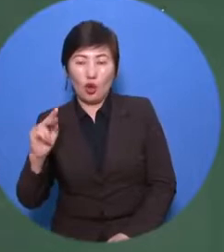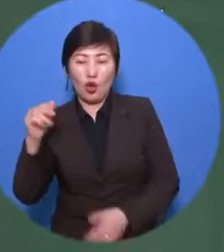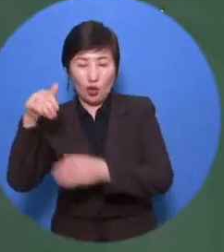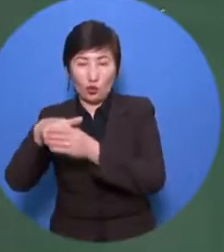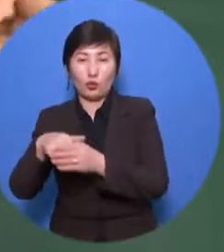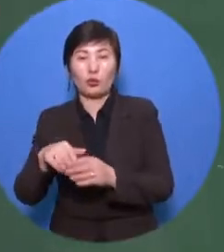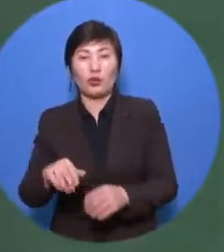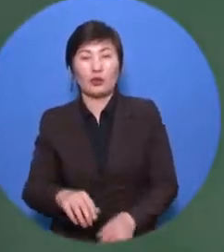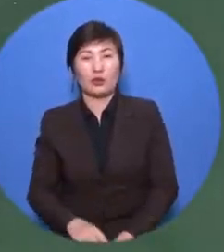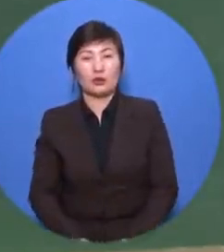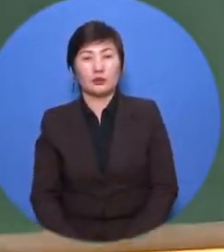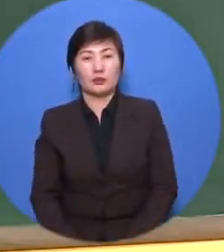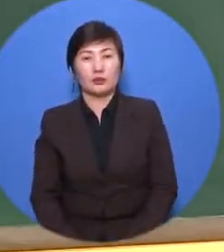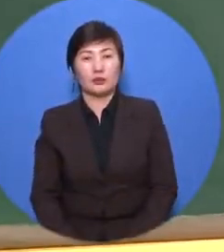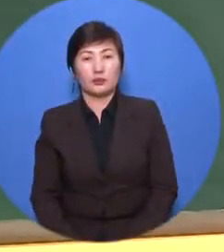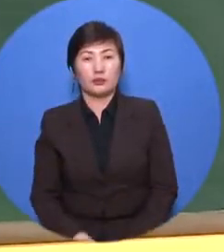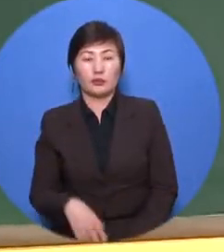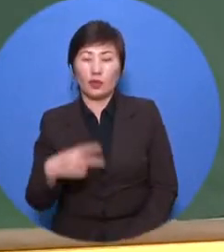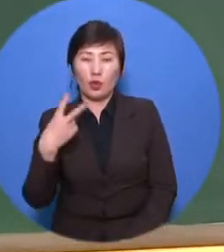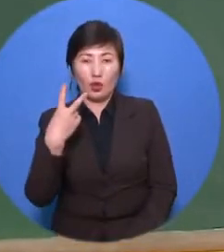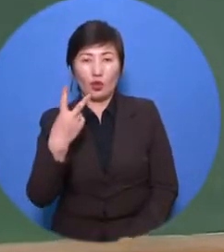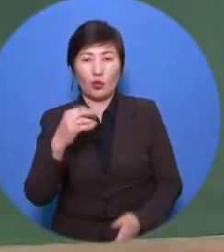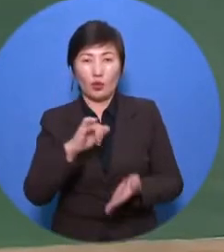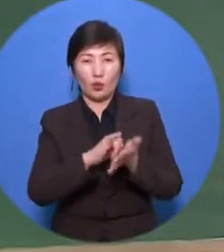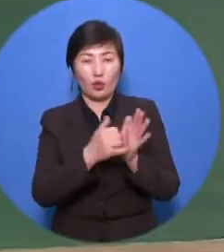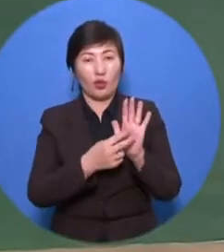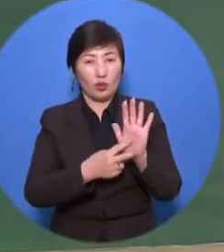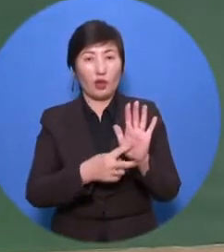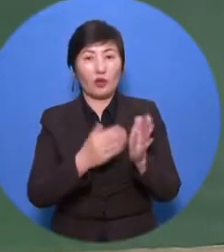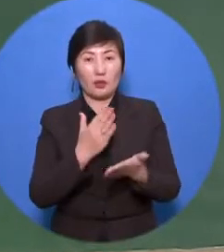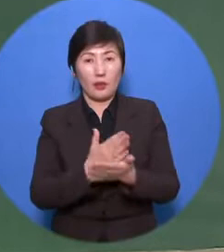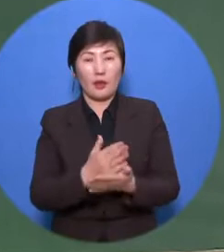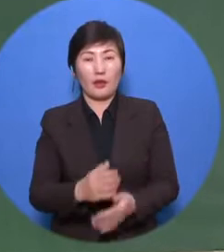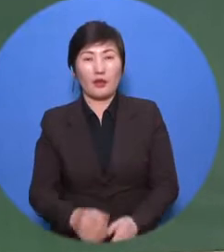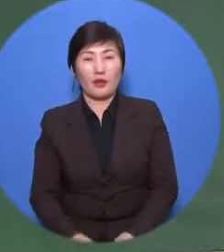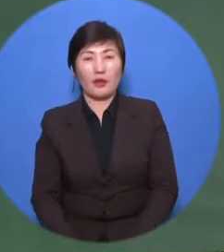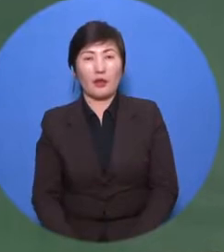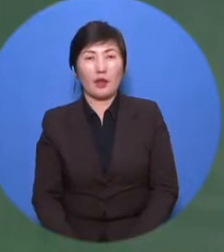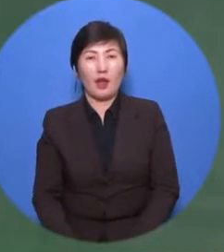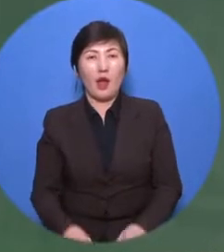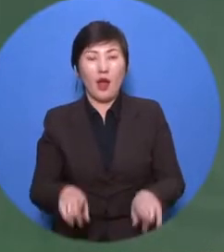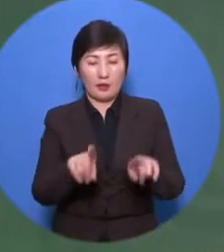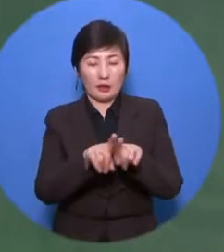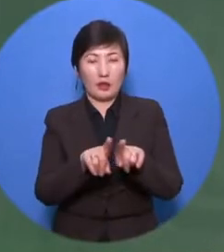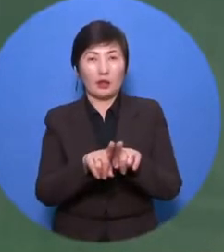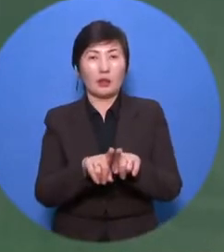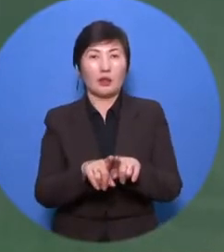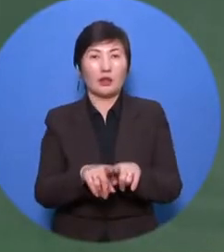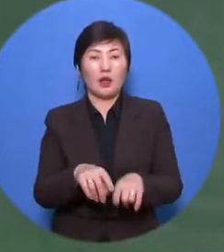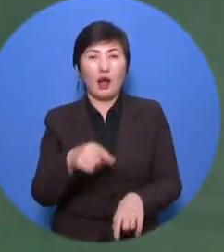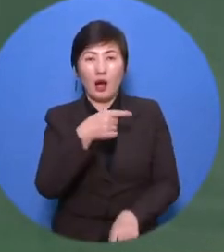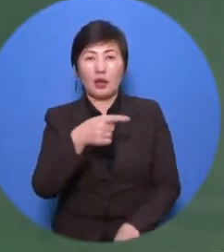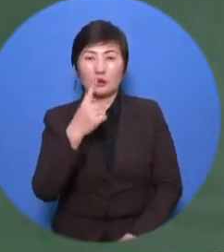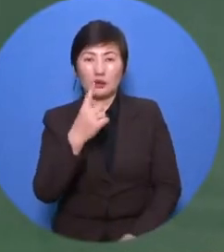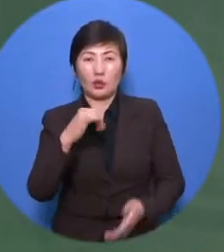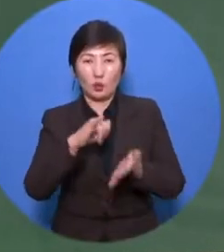бол 2 гэсэн утга гарах учраас y энэ нь 2 байна. Мөн үүнтэй ижлэр хасах 1 гэсэн